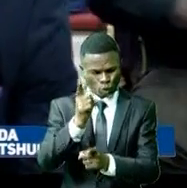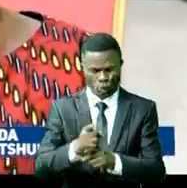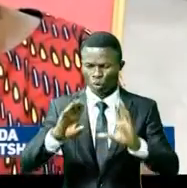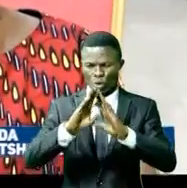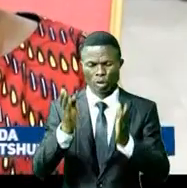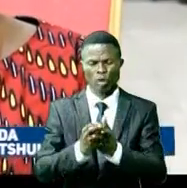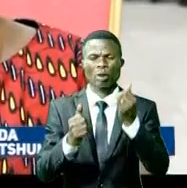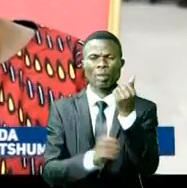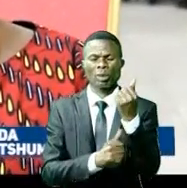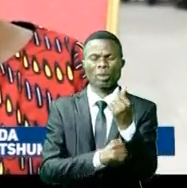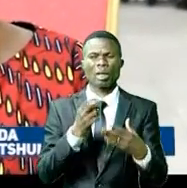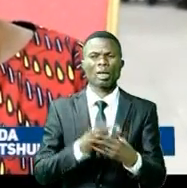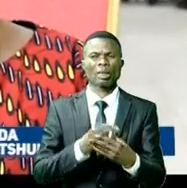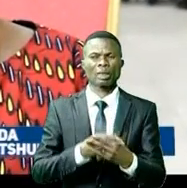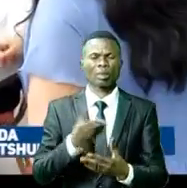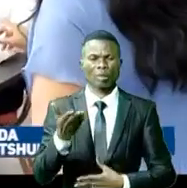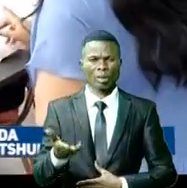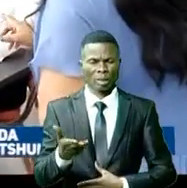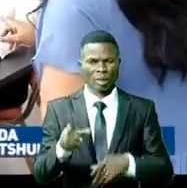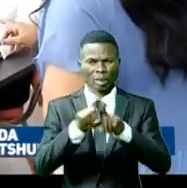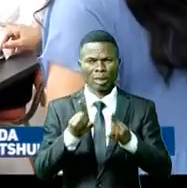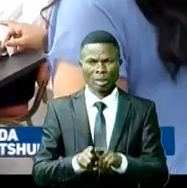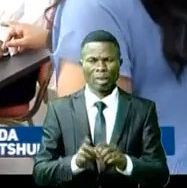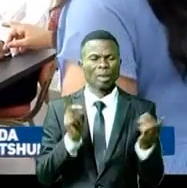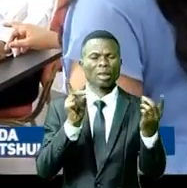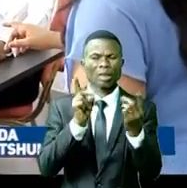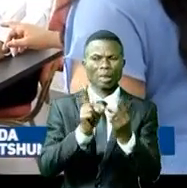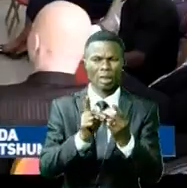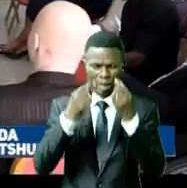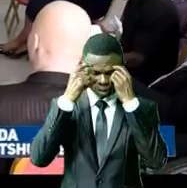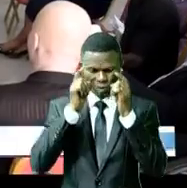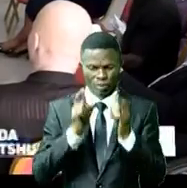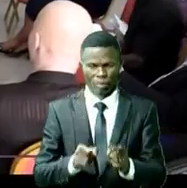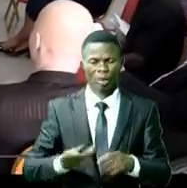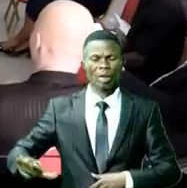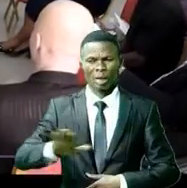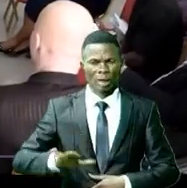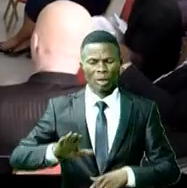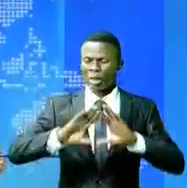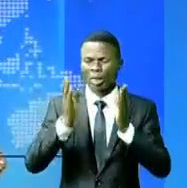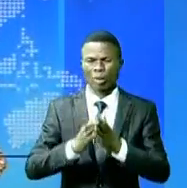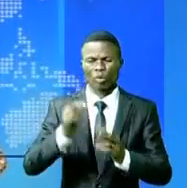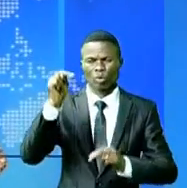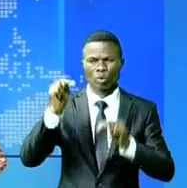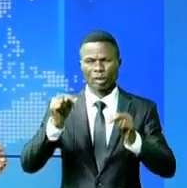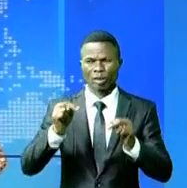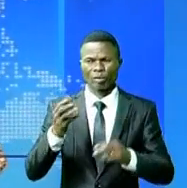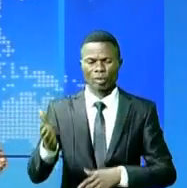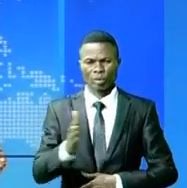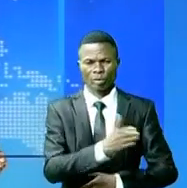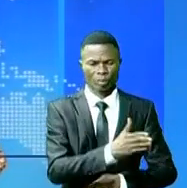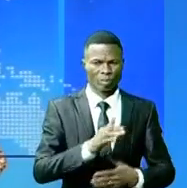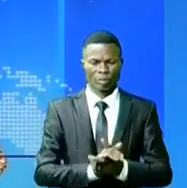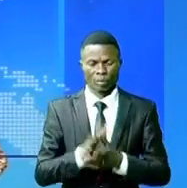toutes les catégories des personnes vivant avec handicap et à la rencontre des engagements du pays à tous les niveaux.